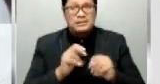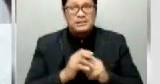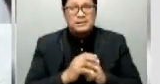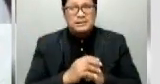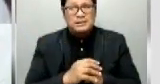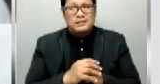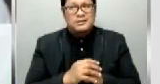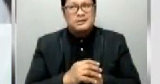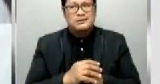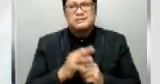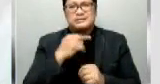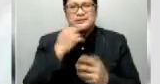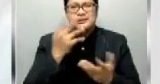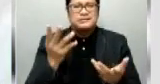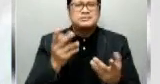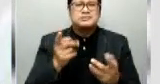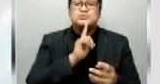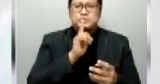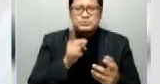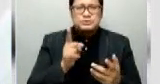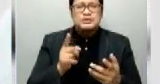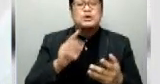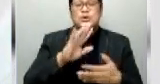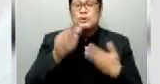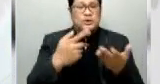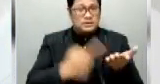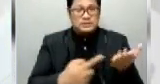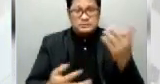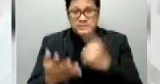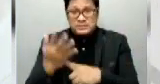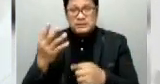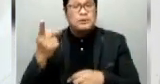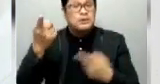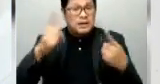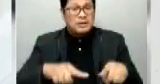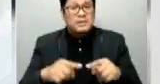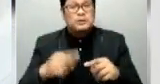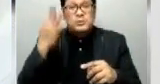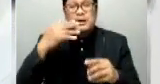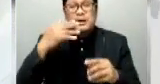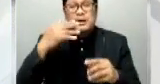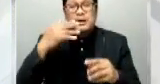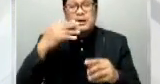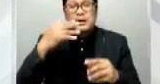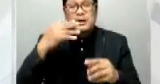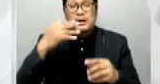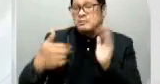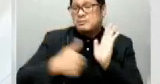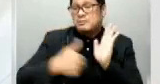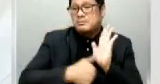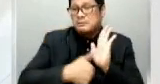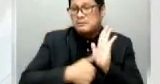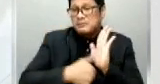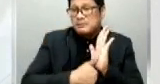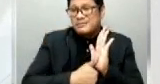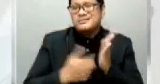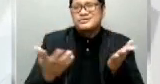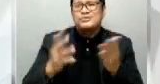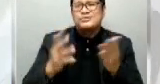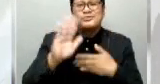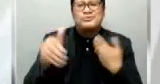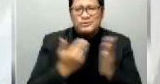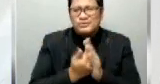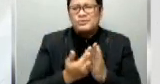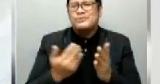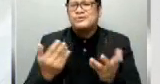talaga intense sa mga debates. Ang nangyayari kasi, election na. So ang tingin ng tao, lahat ng sinasabi ni VP Leni na hindi